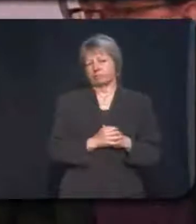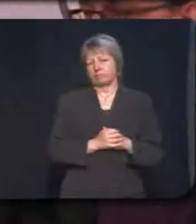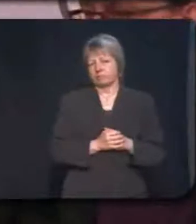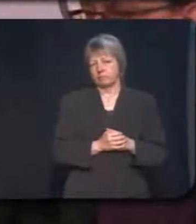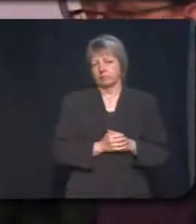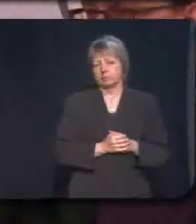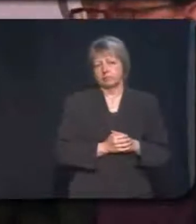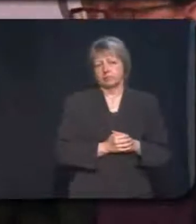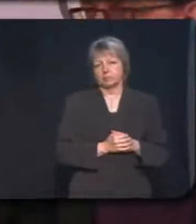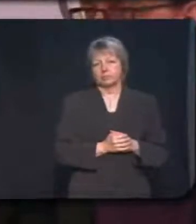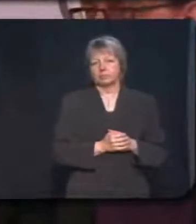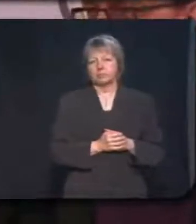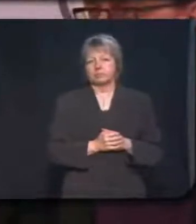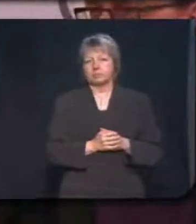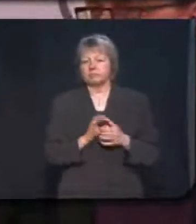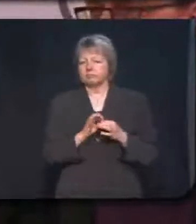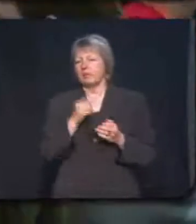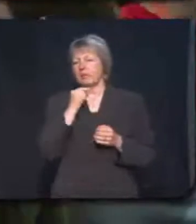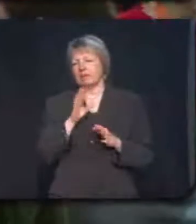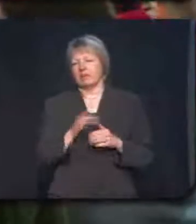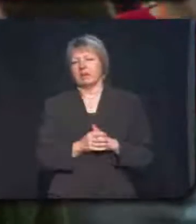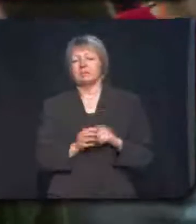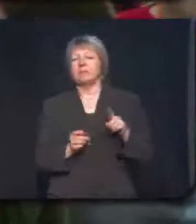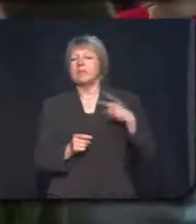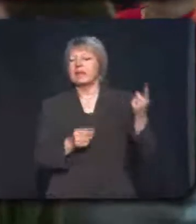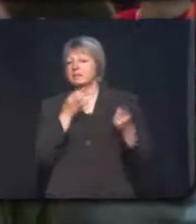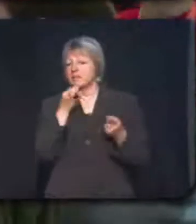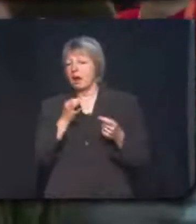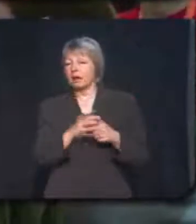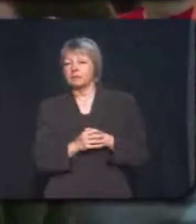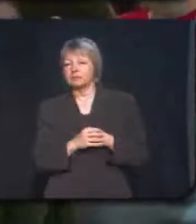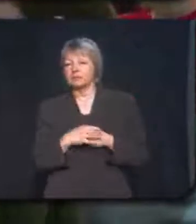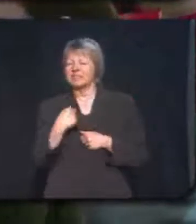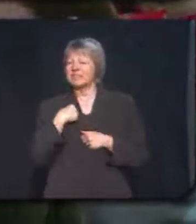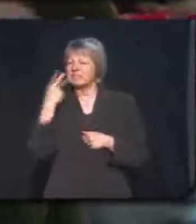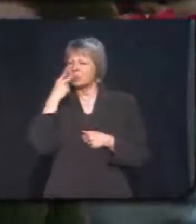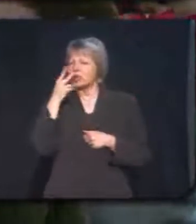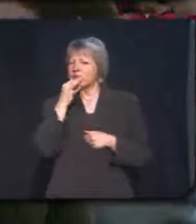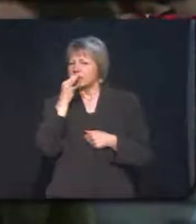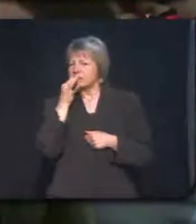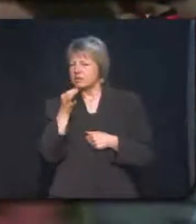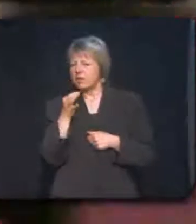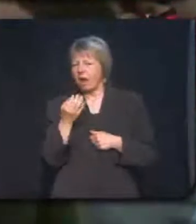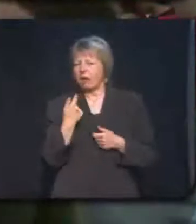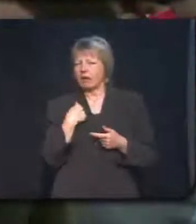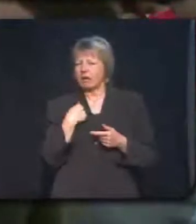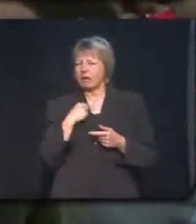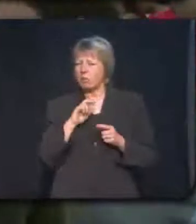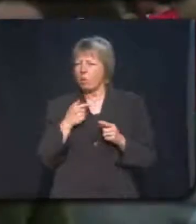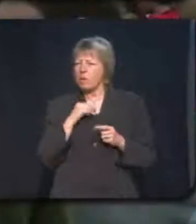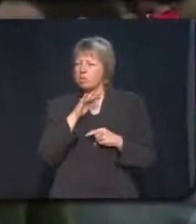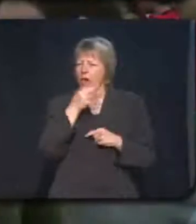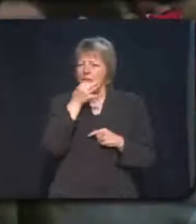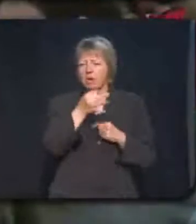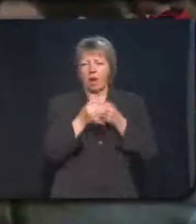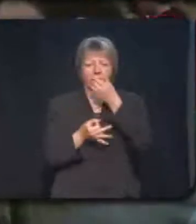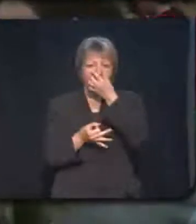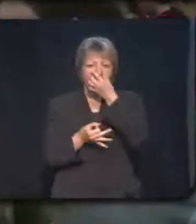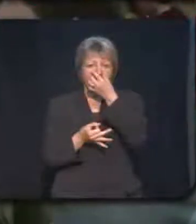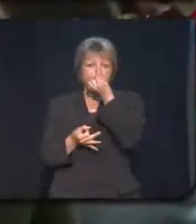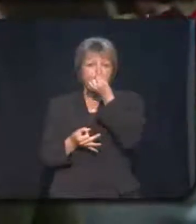nächste Frage ich habe eine Verständnisfrage gegebenenfalls eine Nachfrage die Verständnisfrage ist